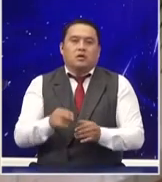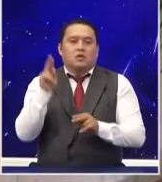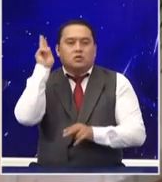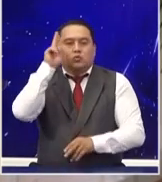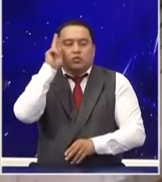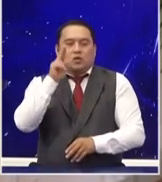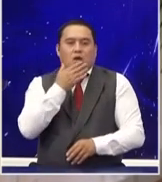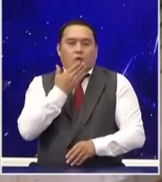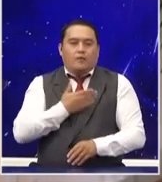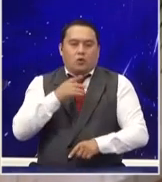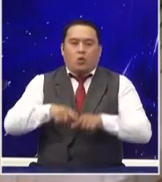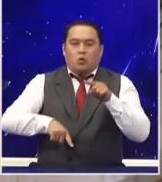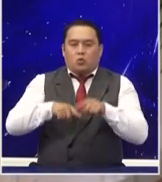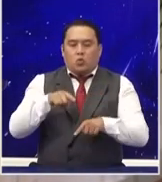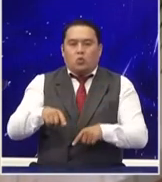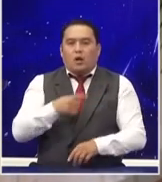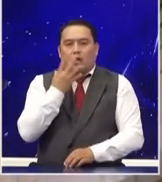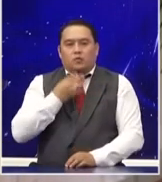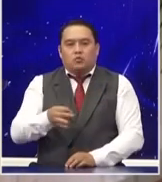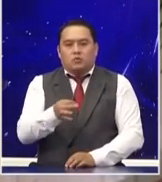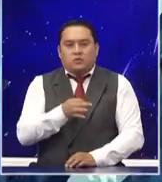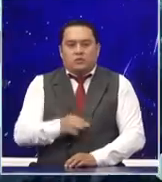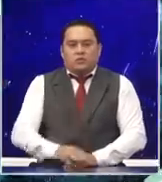изучению и любви к родному краю, к ЖТСУ.